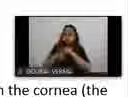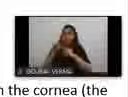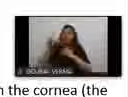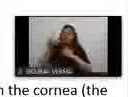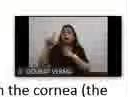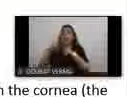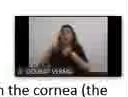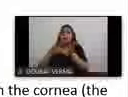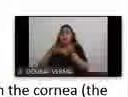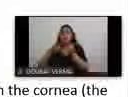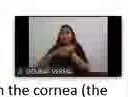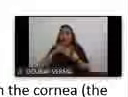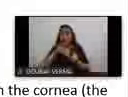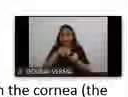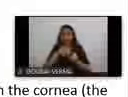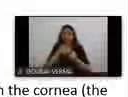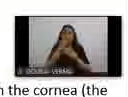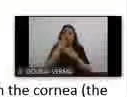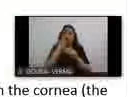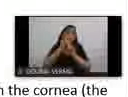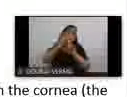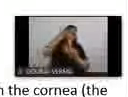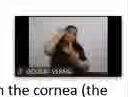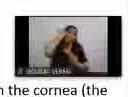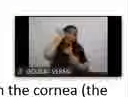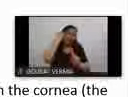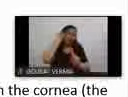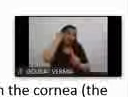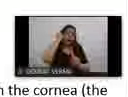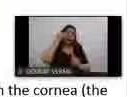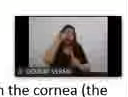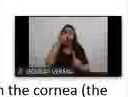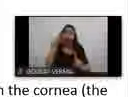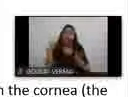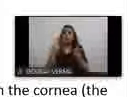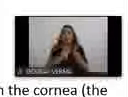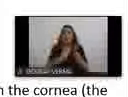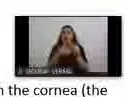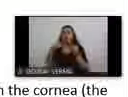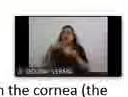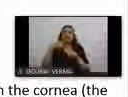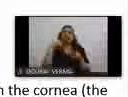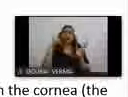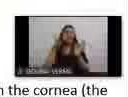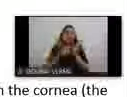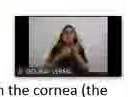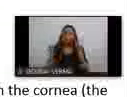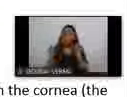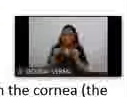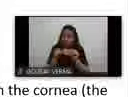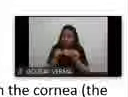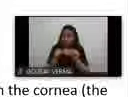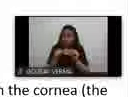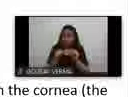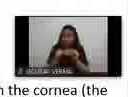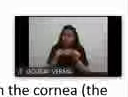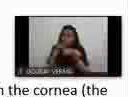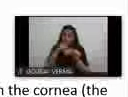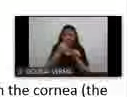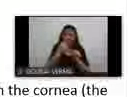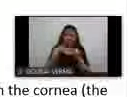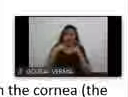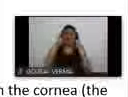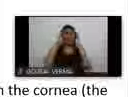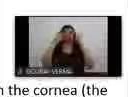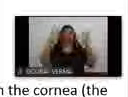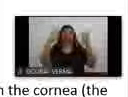बैक साइड ऑफ द आई, इट इज द सेंसिटिव नर्व लेयर ऑफ अवर आई. एंड इमेज यहाँ पे जो आएगा,